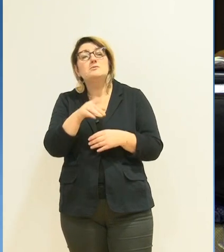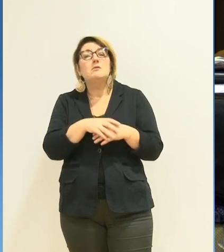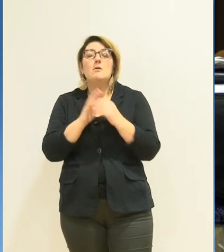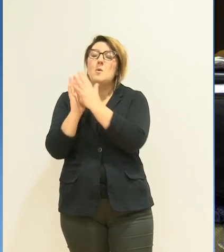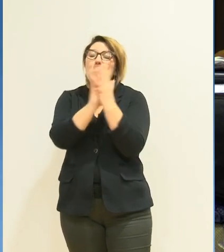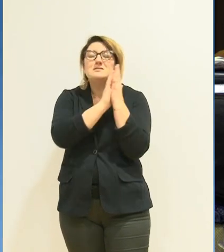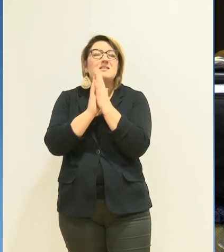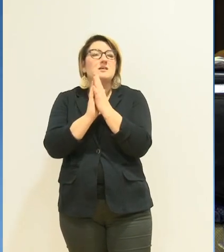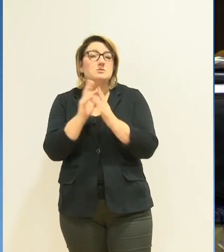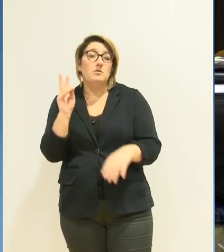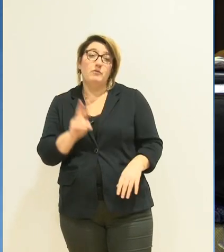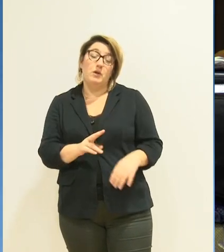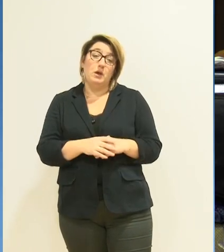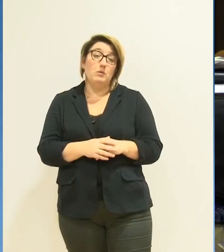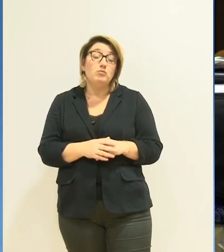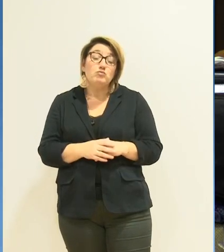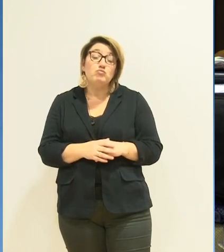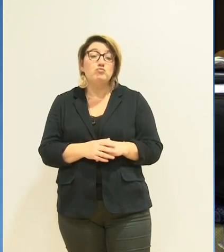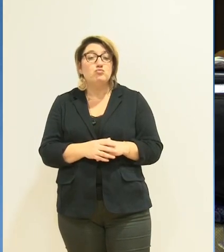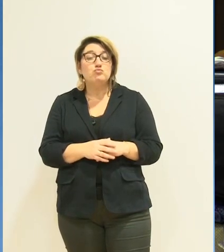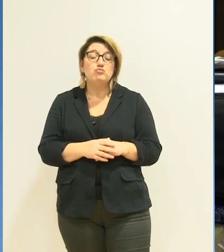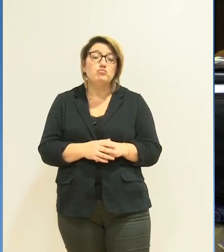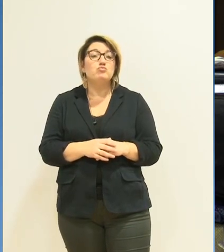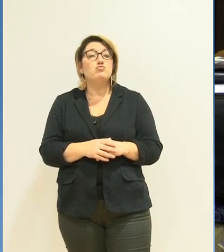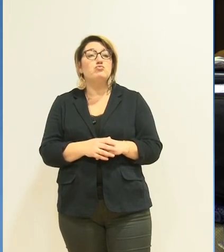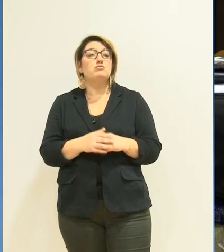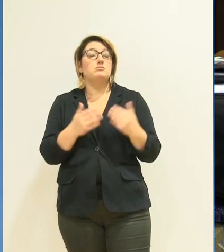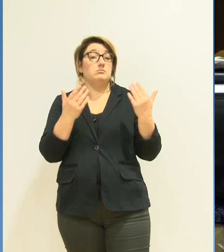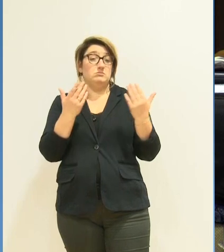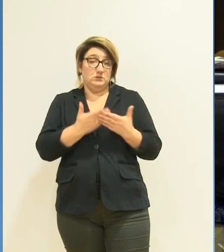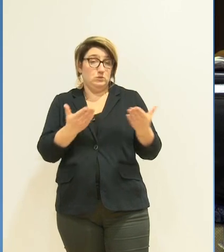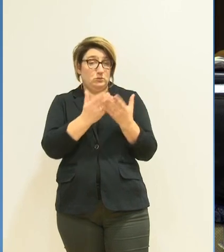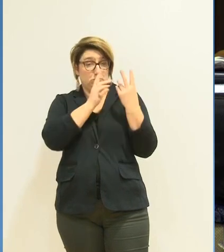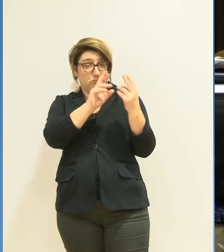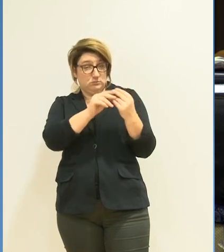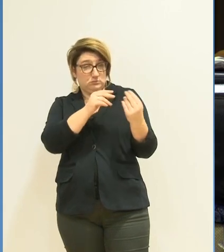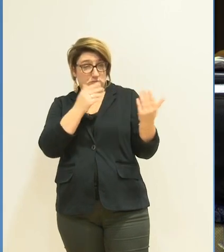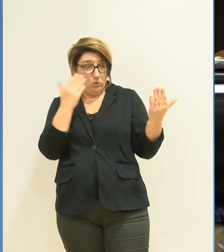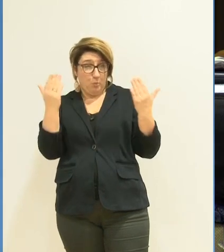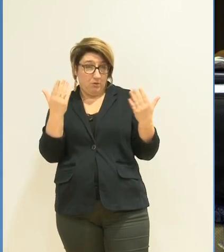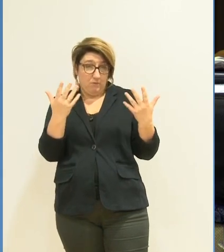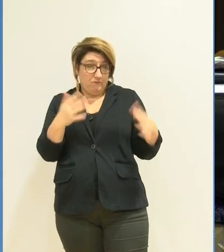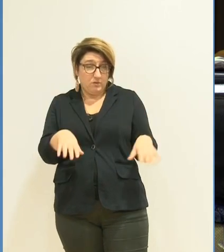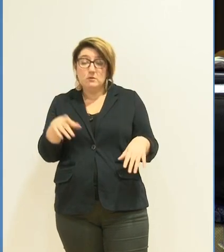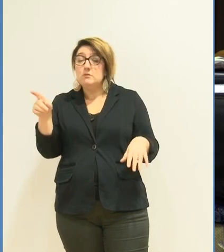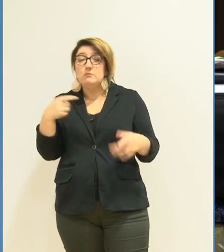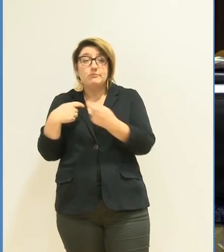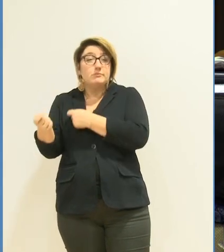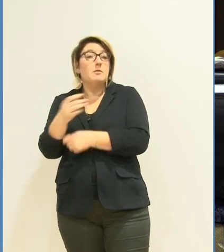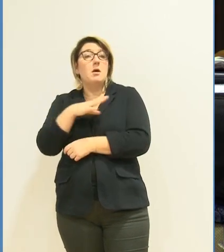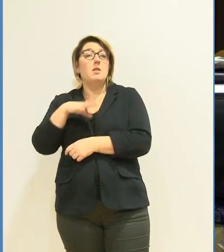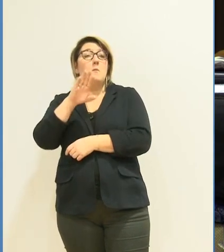me semble quand même est remise en question par rapport aux faits qui vous ont été exposés qui vous ont été décrits de manière très précise bart maryvonne boileau